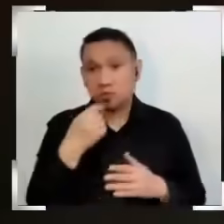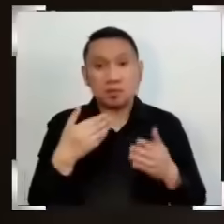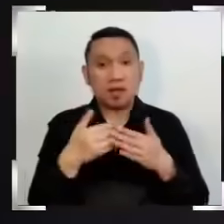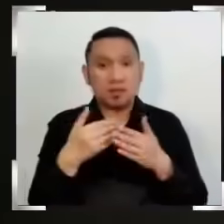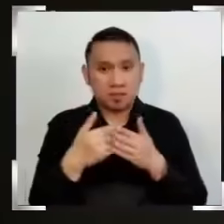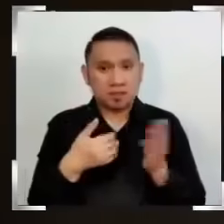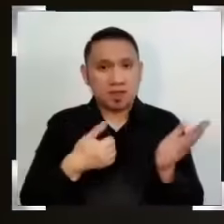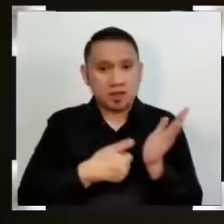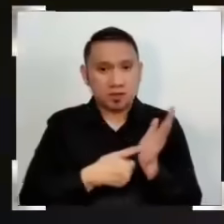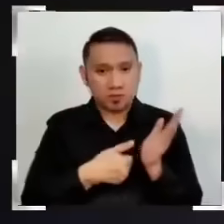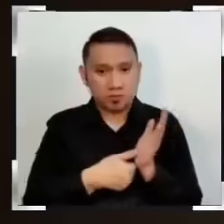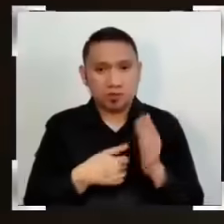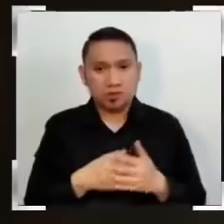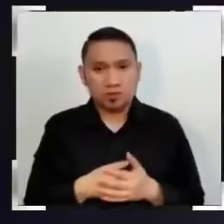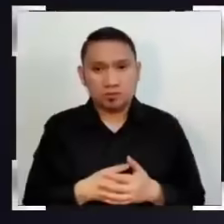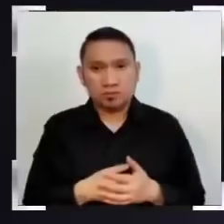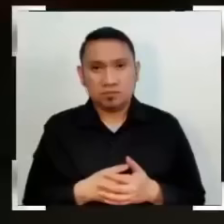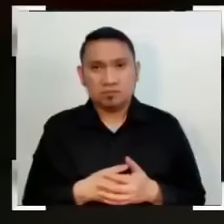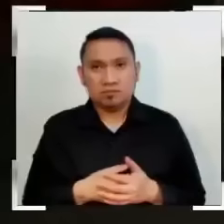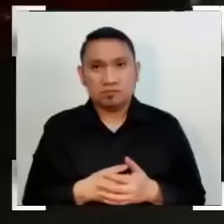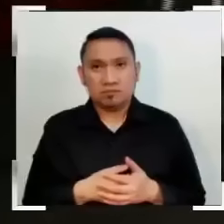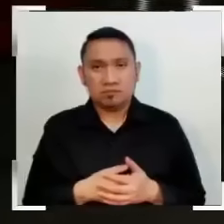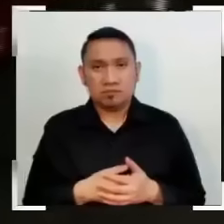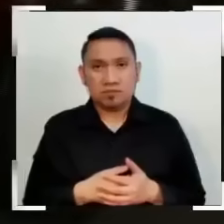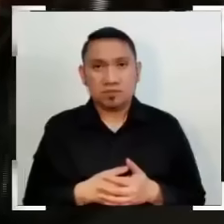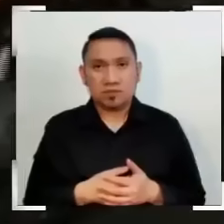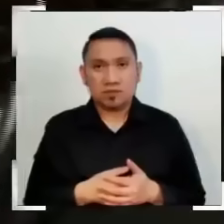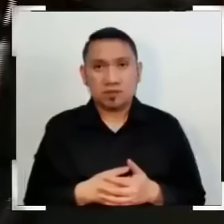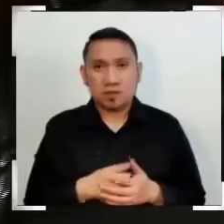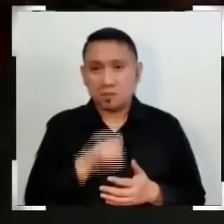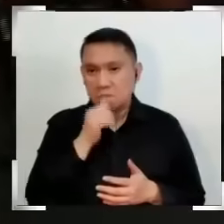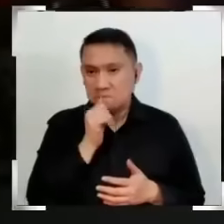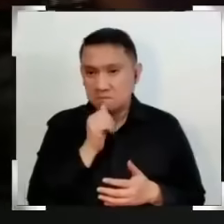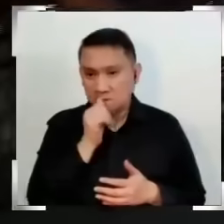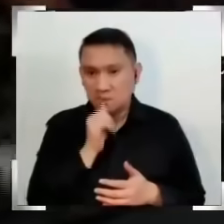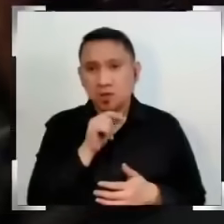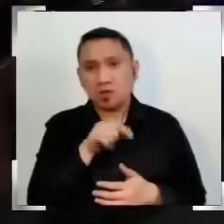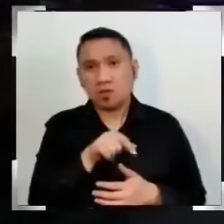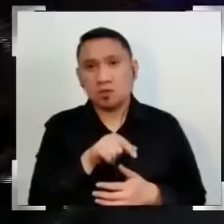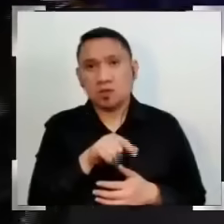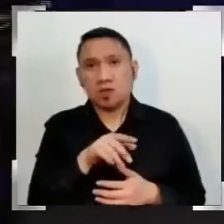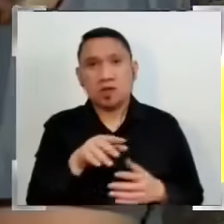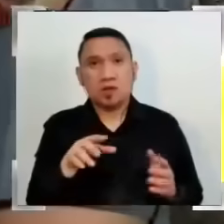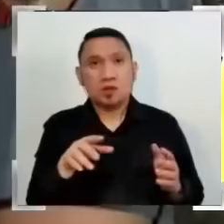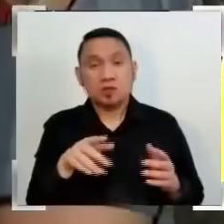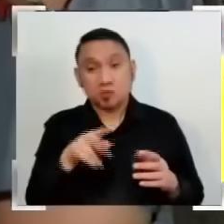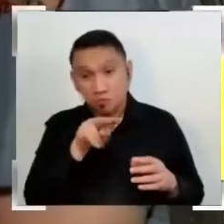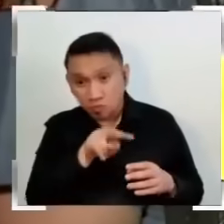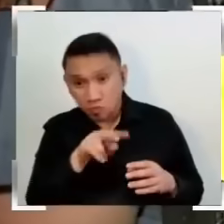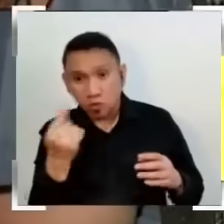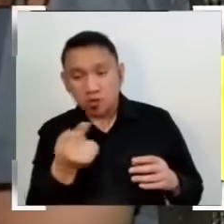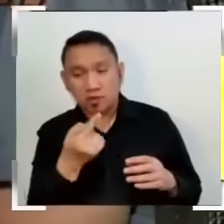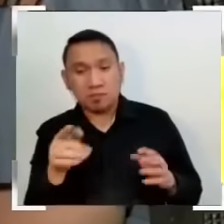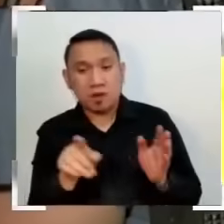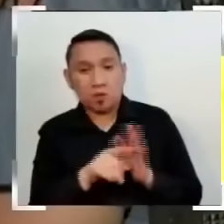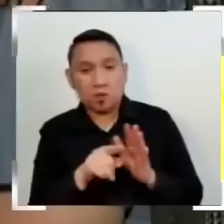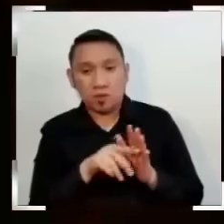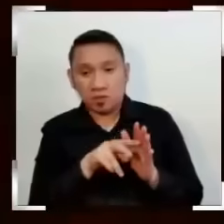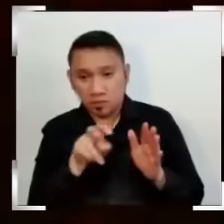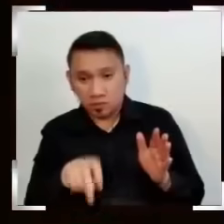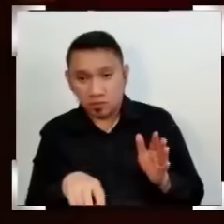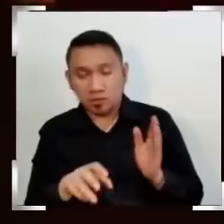Plain view doctrine ang pinaiiral ng mga polis. Ibig sabihin, bawal pababain ang mga sakay ng sasakyan. Para sa GMA Integrated